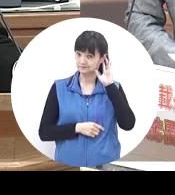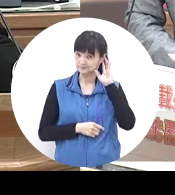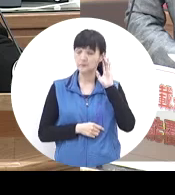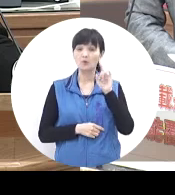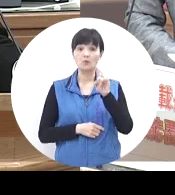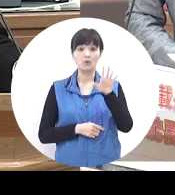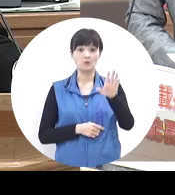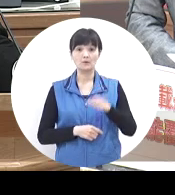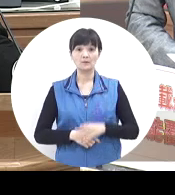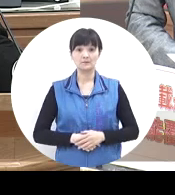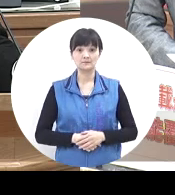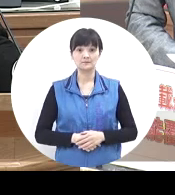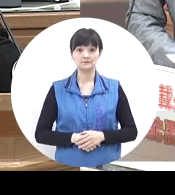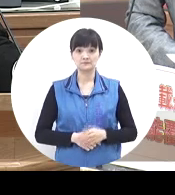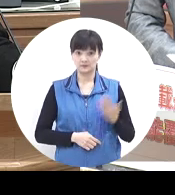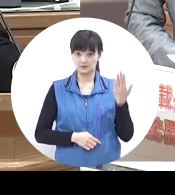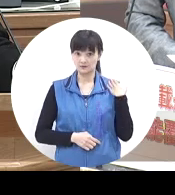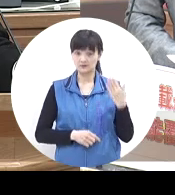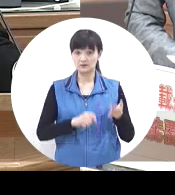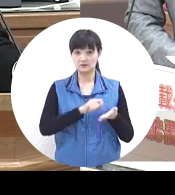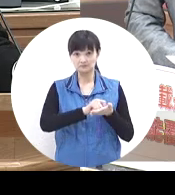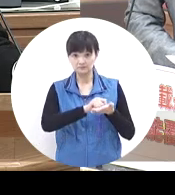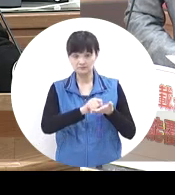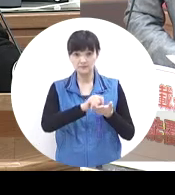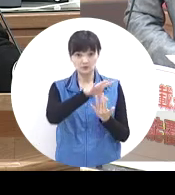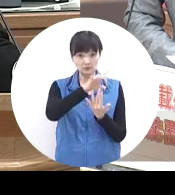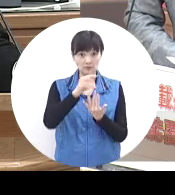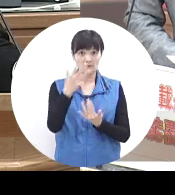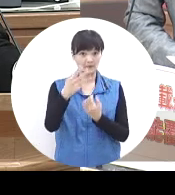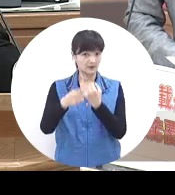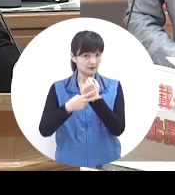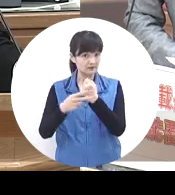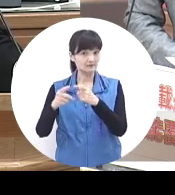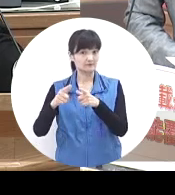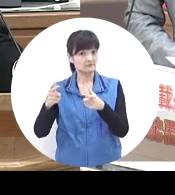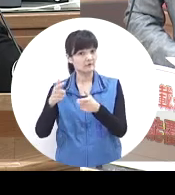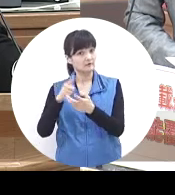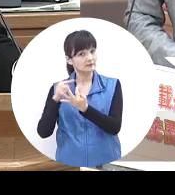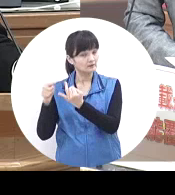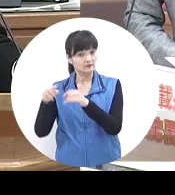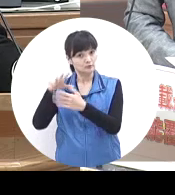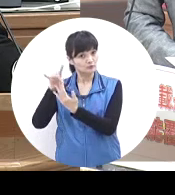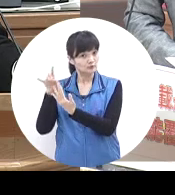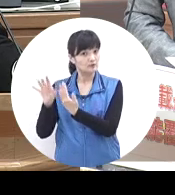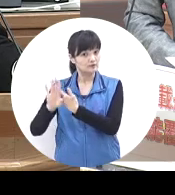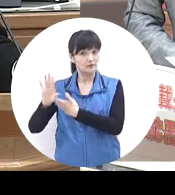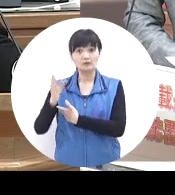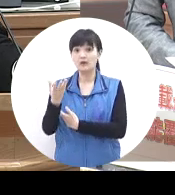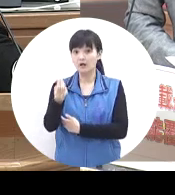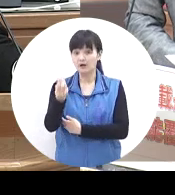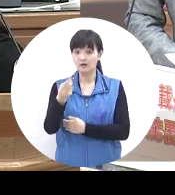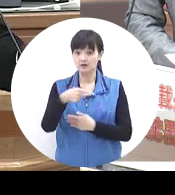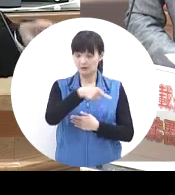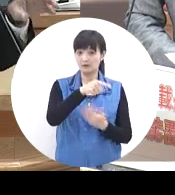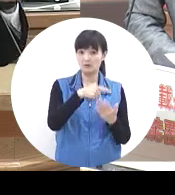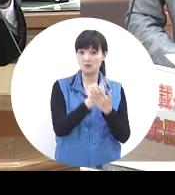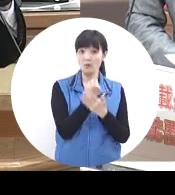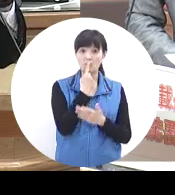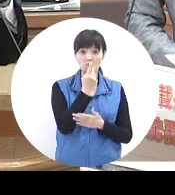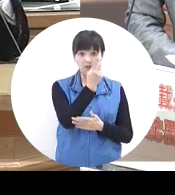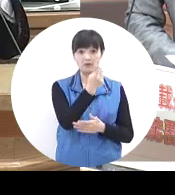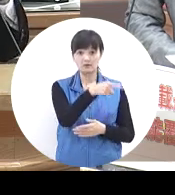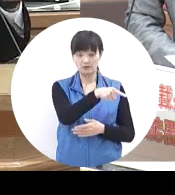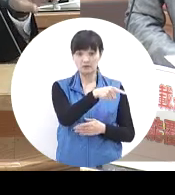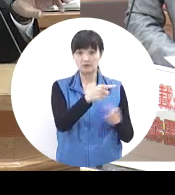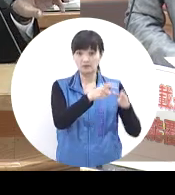选择芦洲？为什么没有选择在巴黎？大家都很关心嘛哈。那根据我的了解，因为那个投